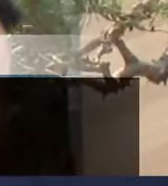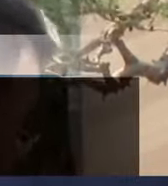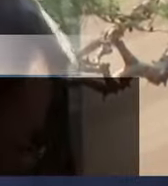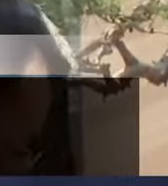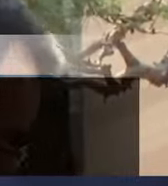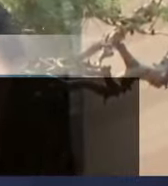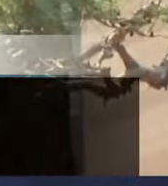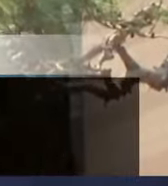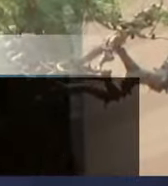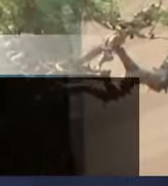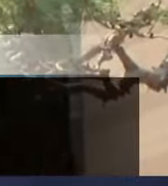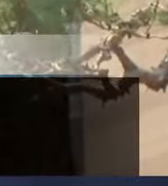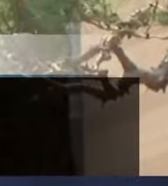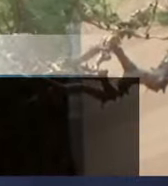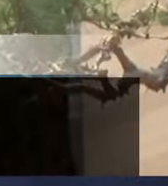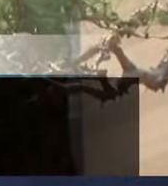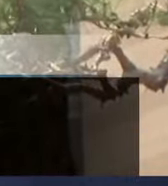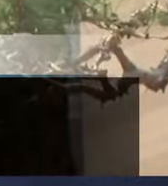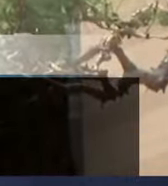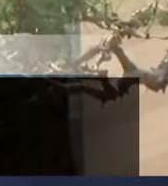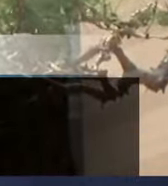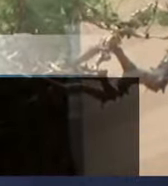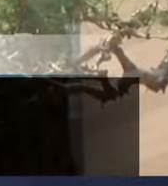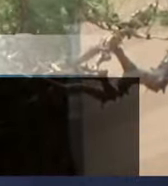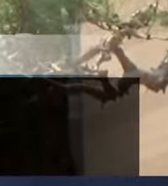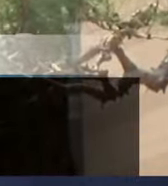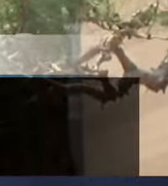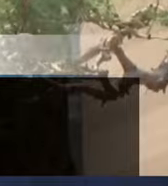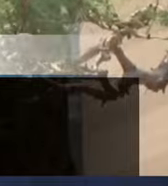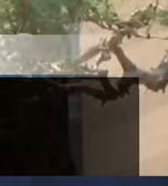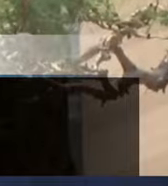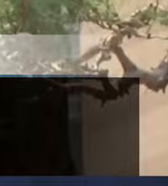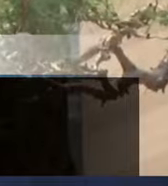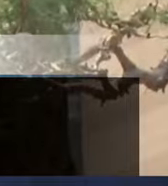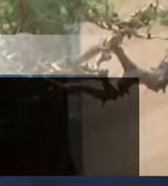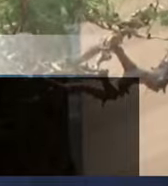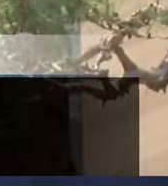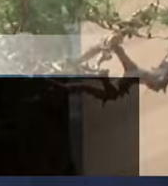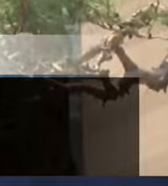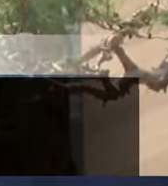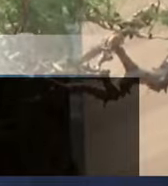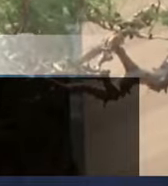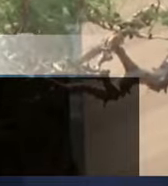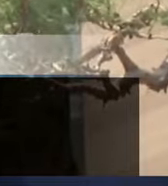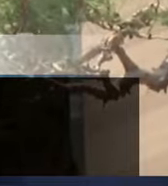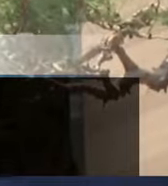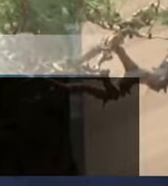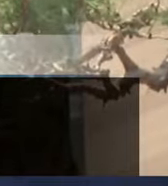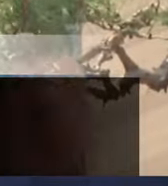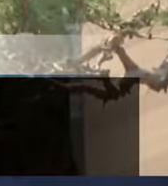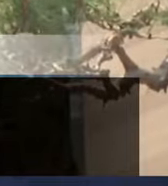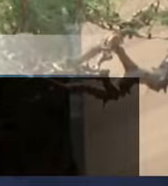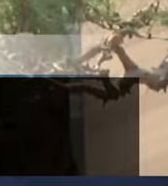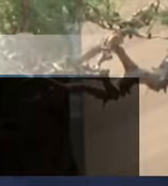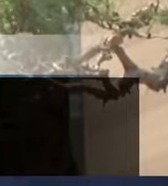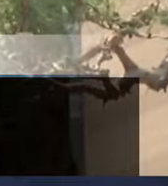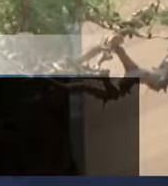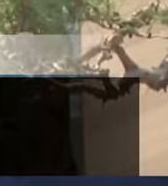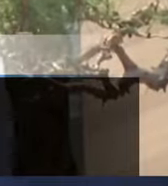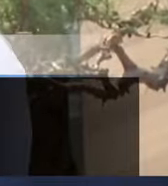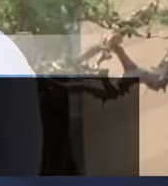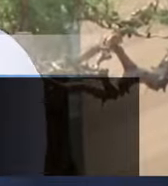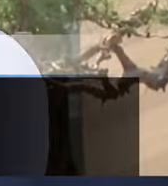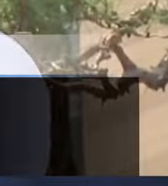진짜 눈물이 나는 건 우리입니다. 우리가 대한민국을 지키지 못할까봐, 여러분을 고통스럽게 할까봐 정말 마음속에서 피눈물이